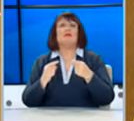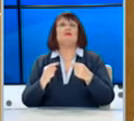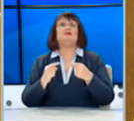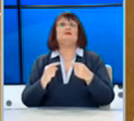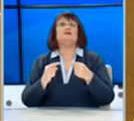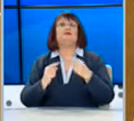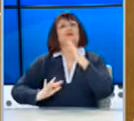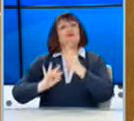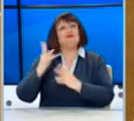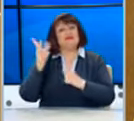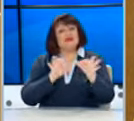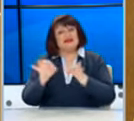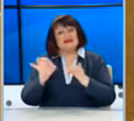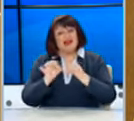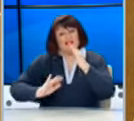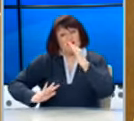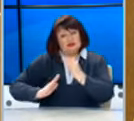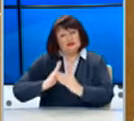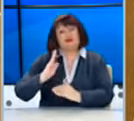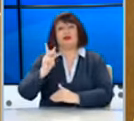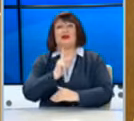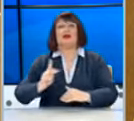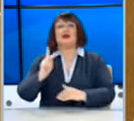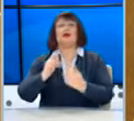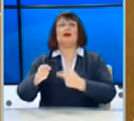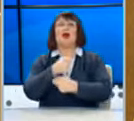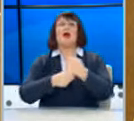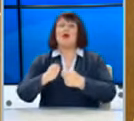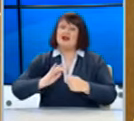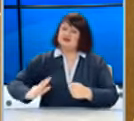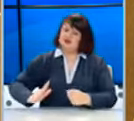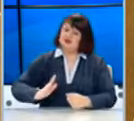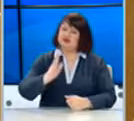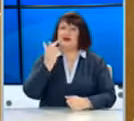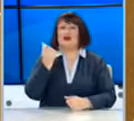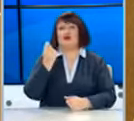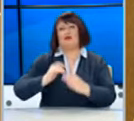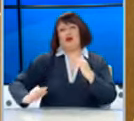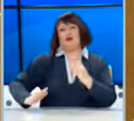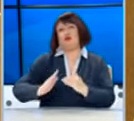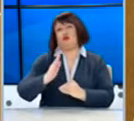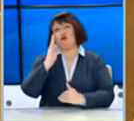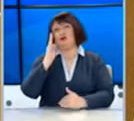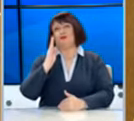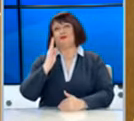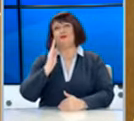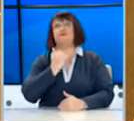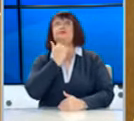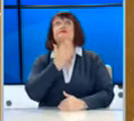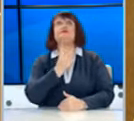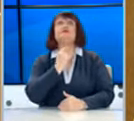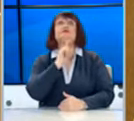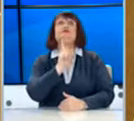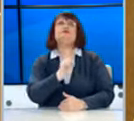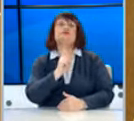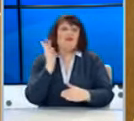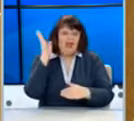σχέδιο της ανόρθωσης της κοινωνίας, της αγοράς και της οικονομίας. Δεν μπορείτε και δεν πρέπει να